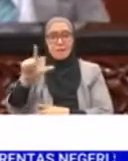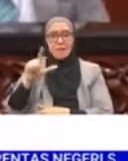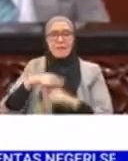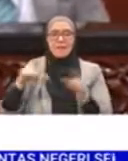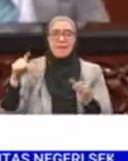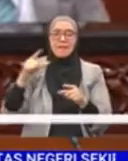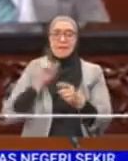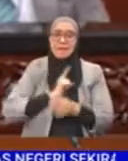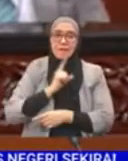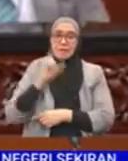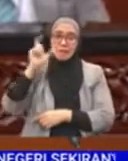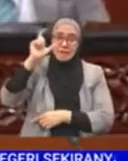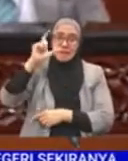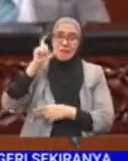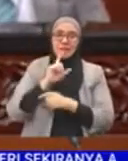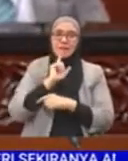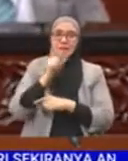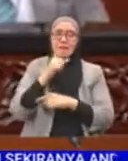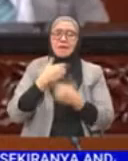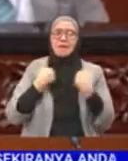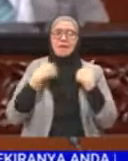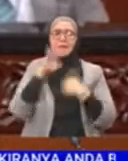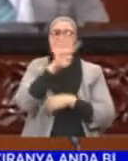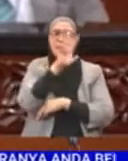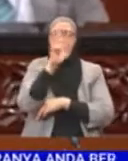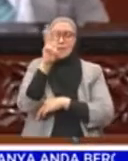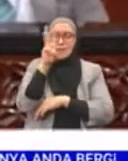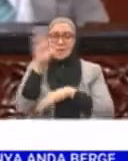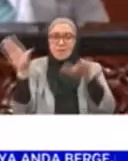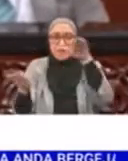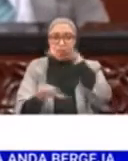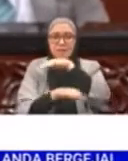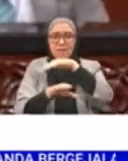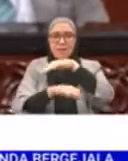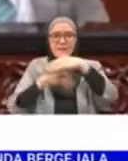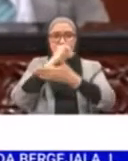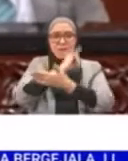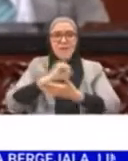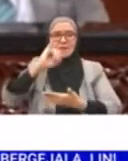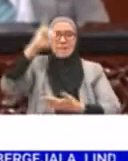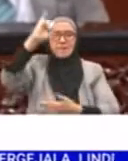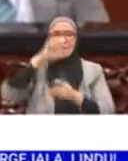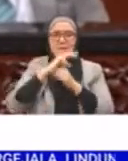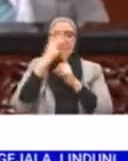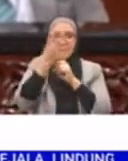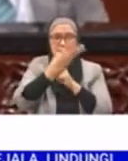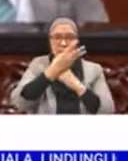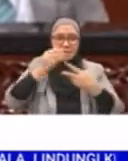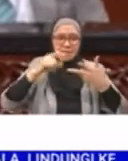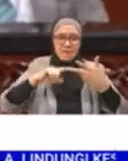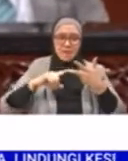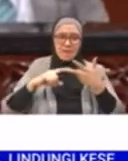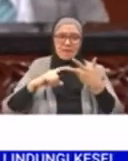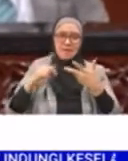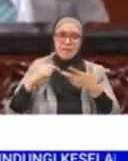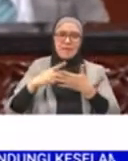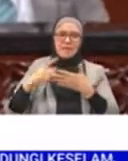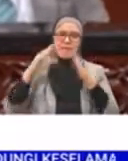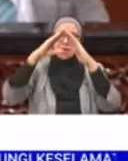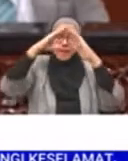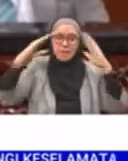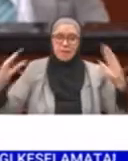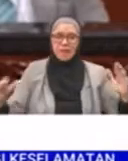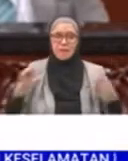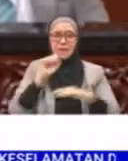agama di institusi di bawah JKM. Terdapat pelbagai aktiviti kerohanian disediakan seperti rumah seri kenangan, seperti solat